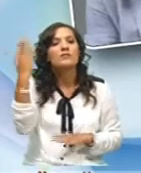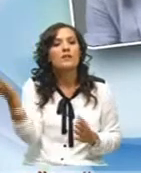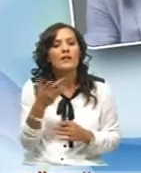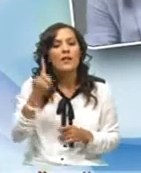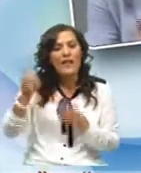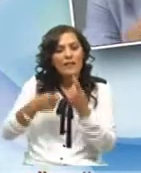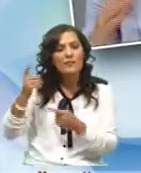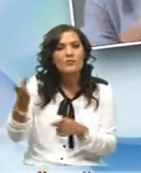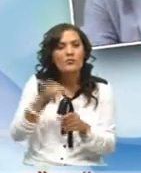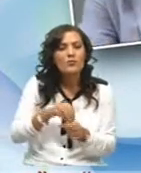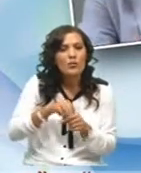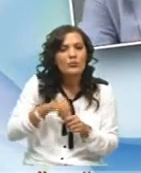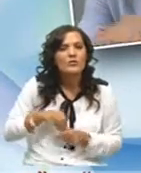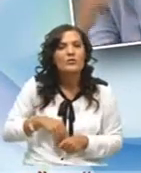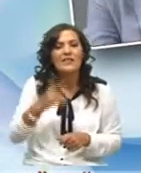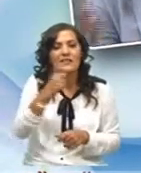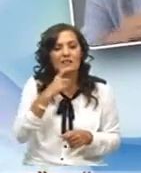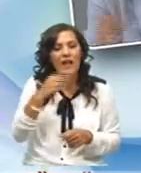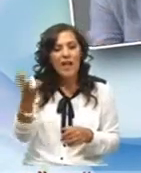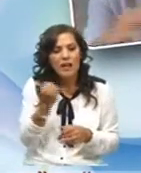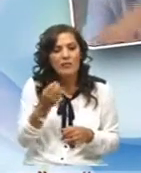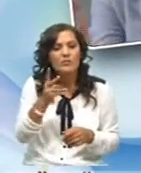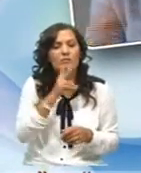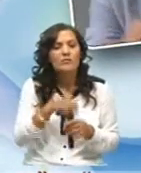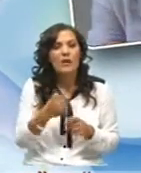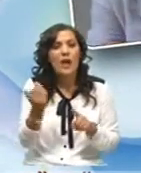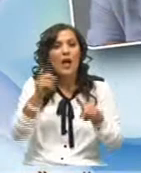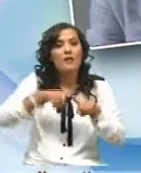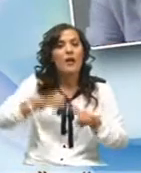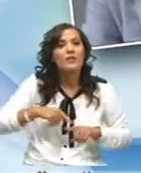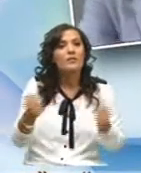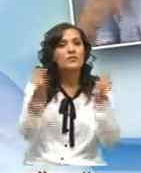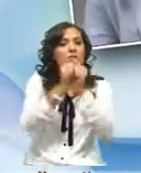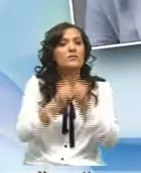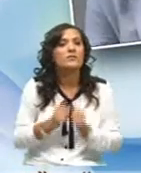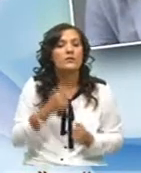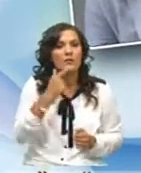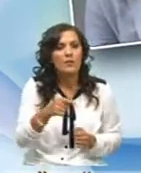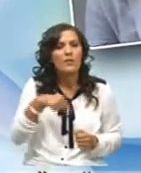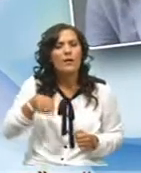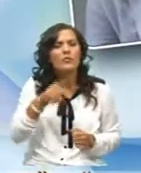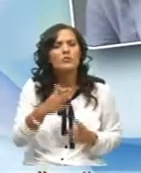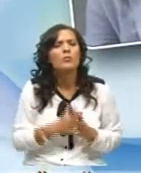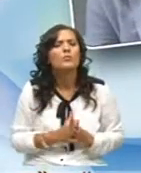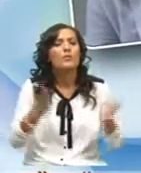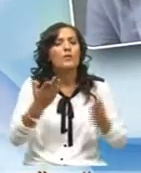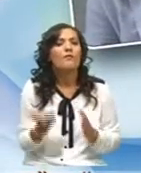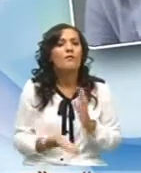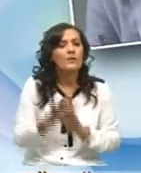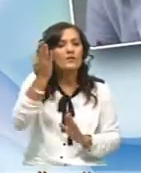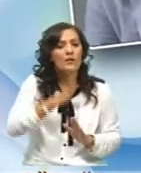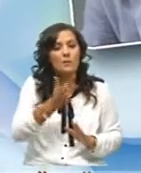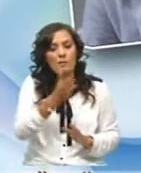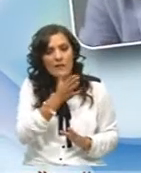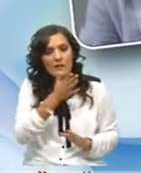kadar edindiğimiz sonucu ve iki yıl dediğin de mi sonuç katı değil katı kadar demiş Şimdi o kadar büyük bir çoğalma var ki